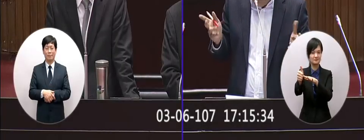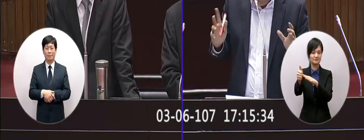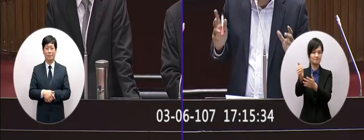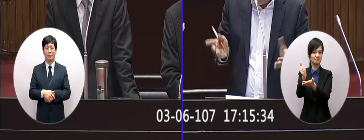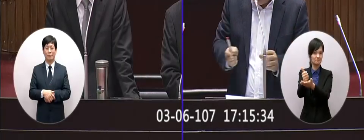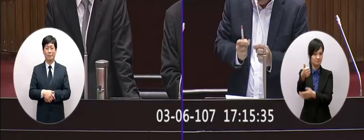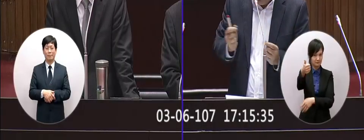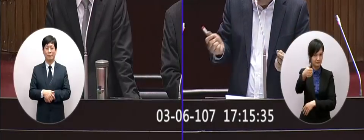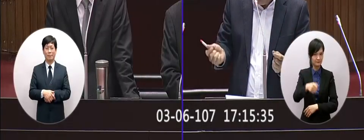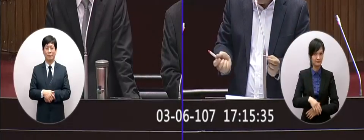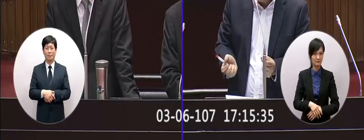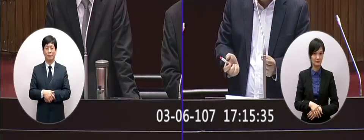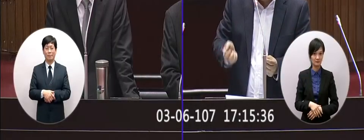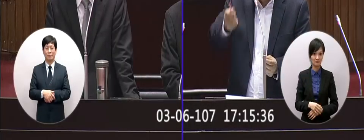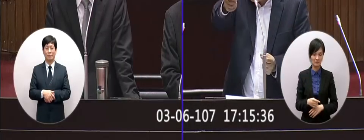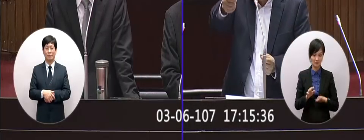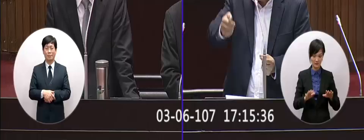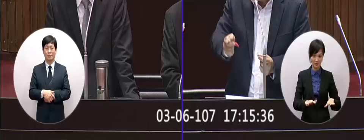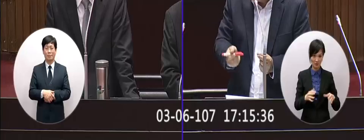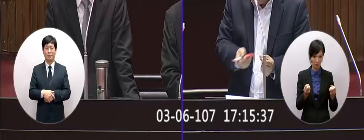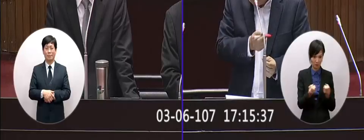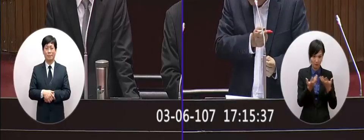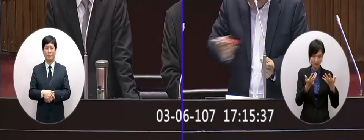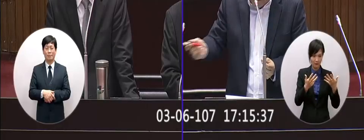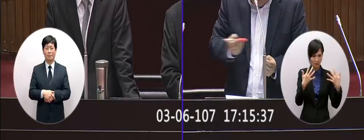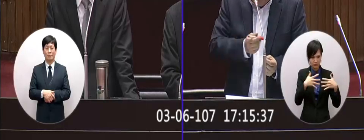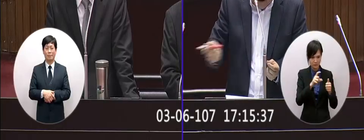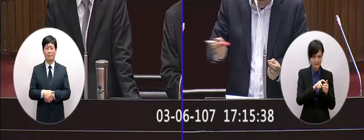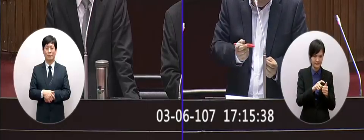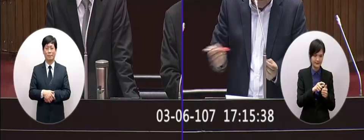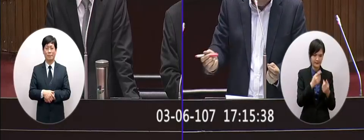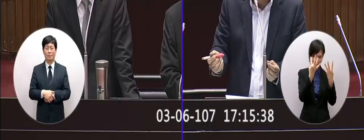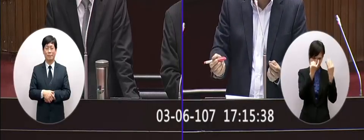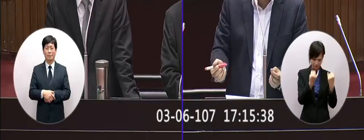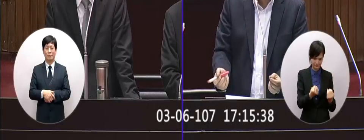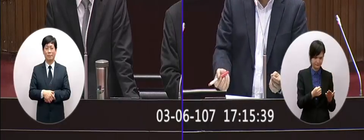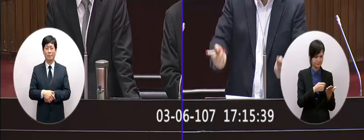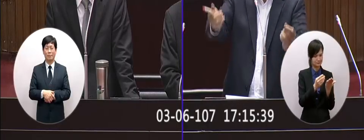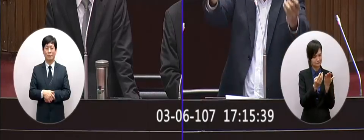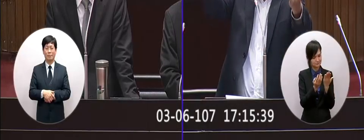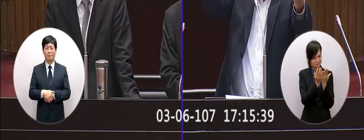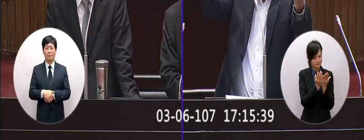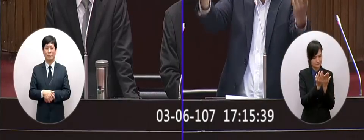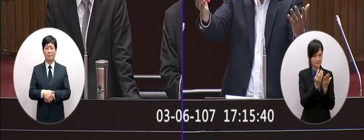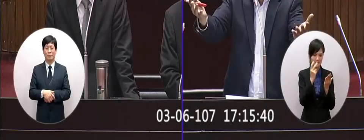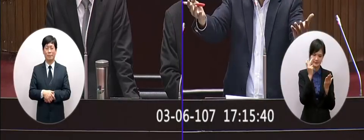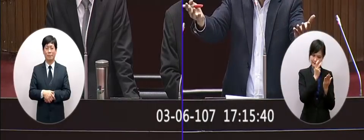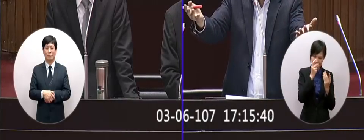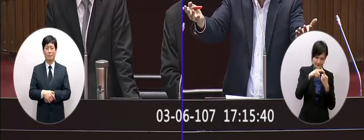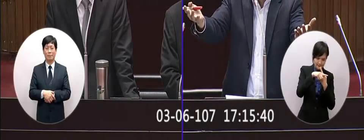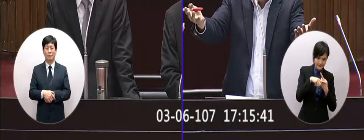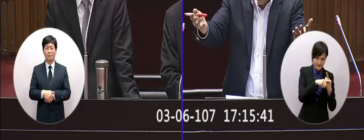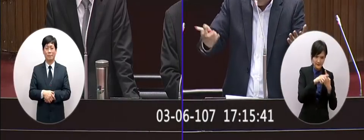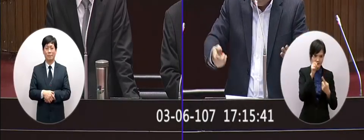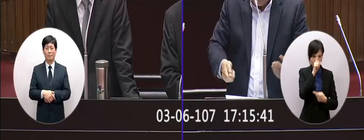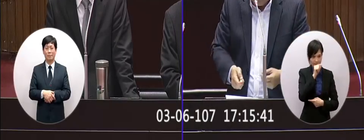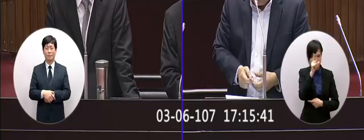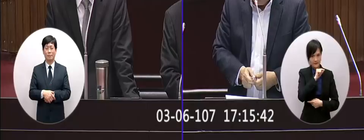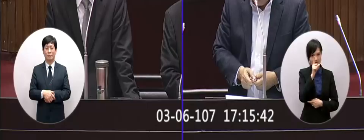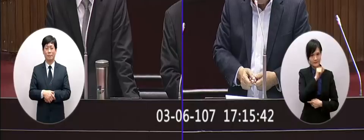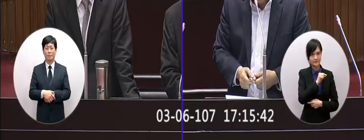不能一直拿原本的数据。就恁在高铁局一直搞分析、分析、分析啊，浮现出来的问题没办法解